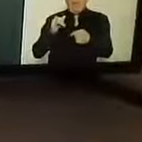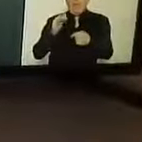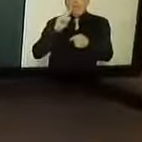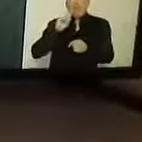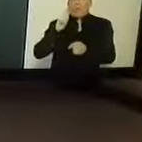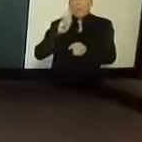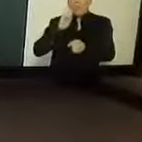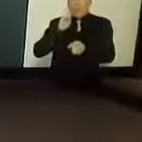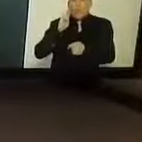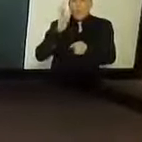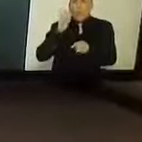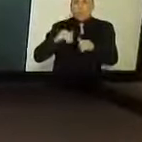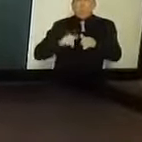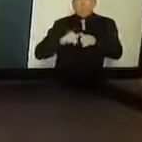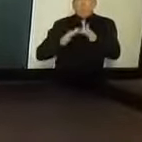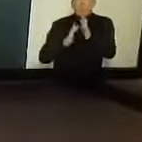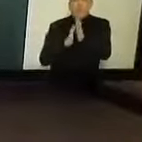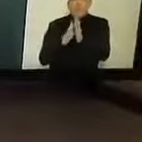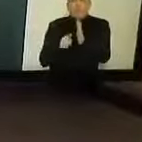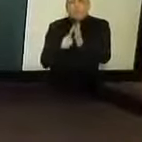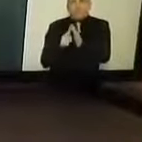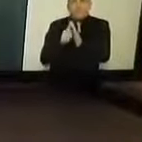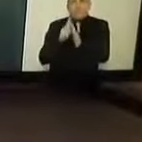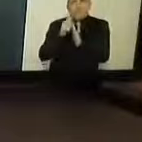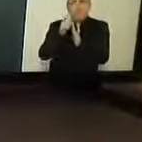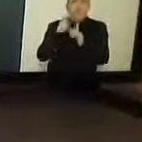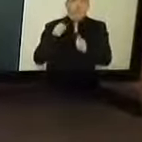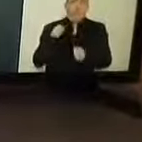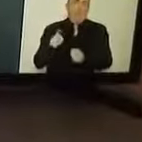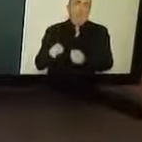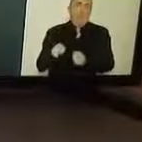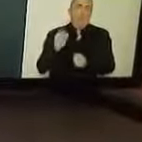рік вона буде проростати. Також вона